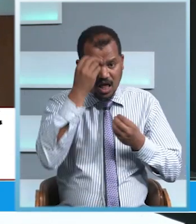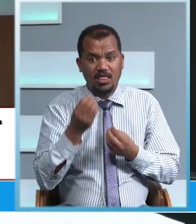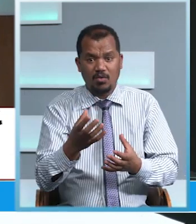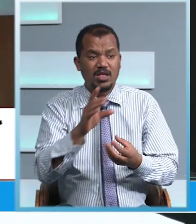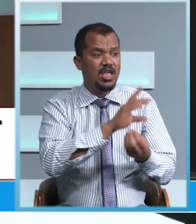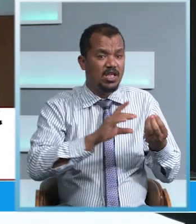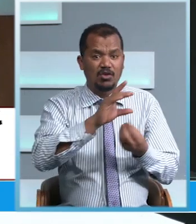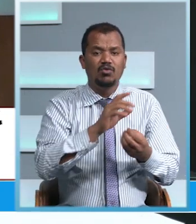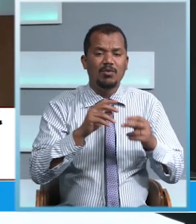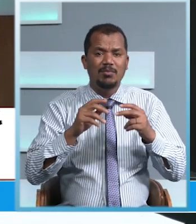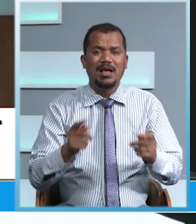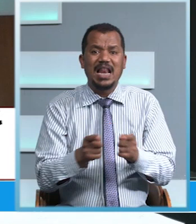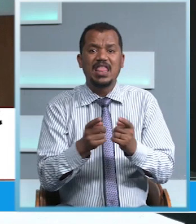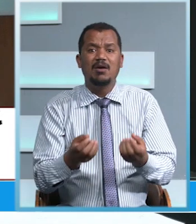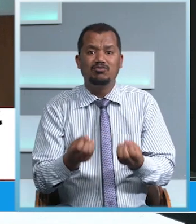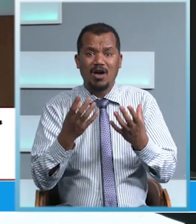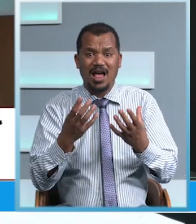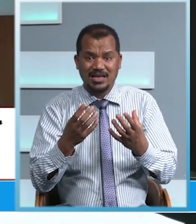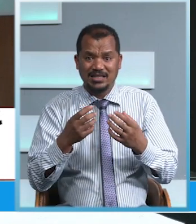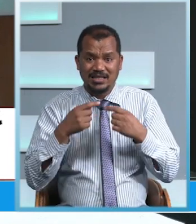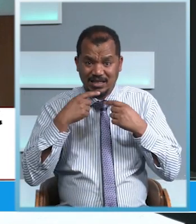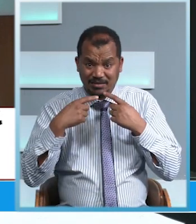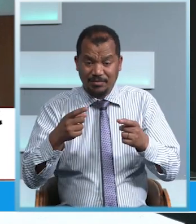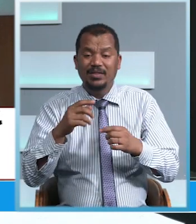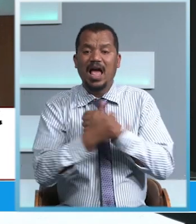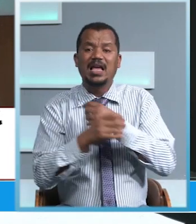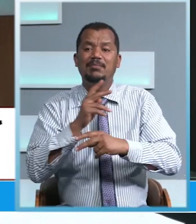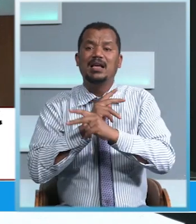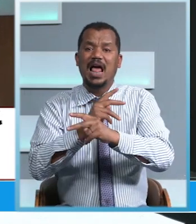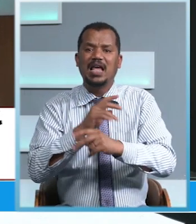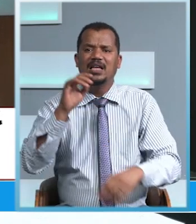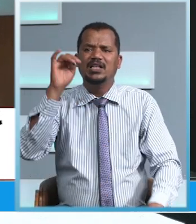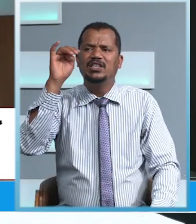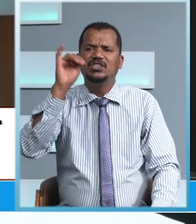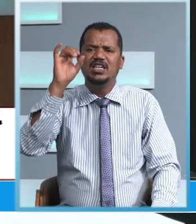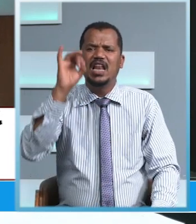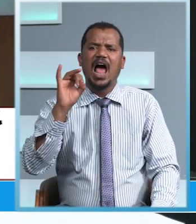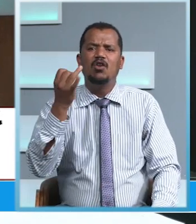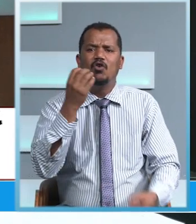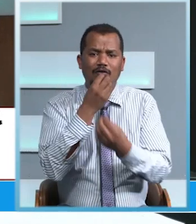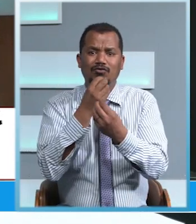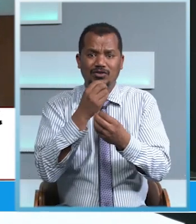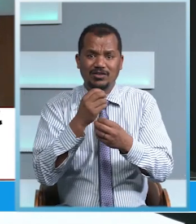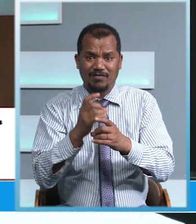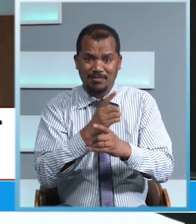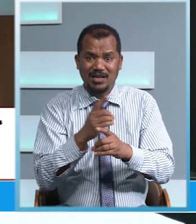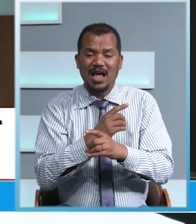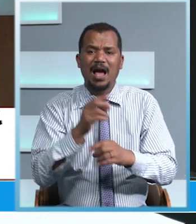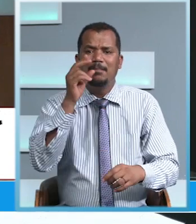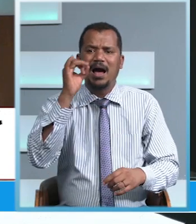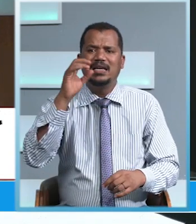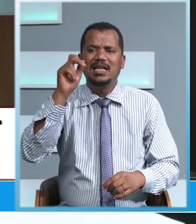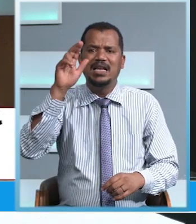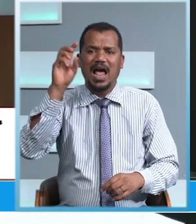መንግስት አስታወቀ። የክልሉ መገናኛ ብዙሃን ዘገባ እንደሚያመለክተው የሀገር መከላከያ ሰራዊት ጭላሎ ፉድ ኮምፕሌክስ፣ የባልደራስ